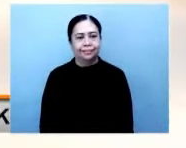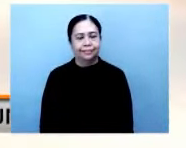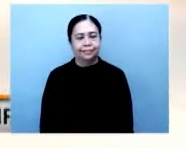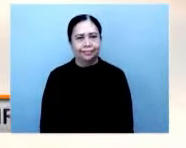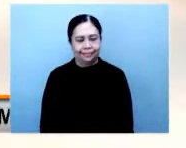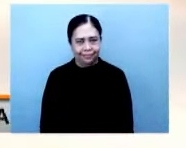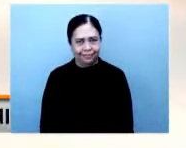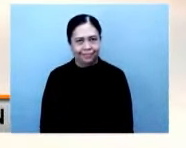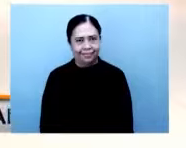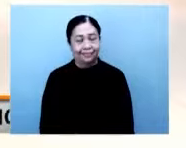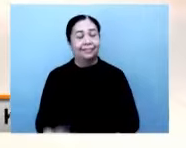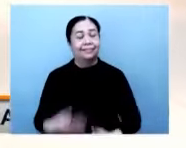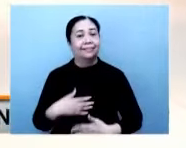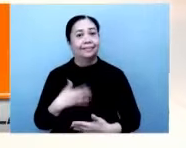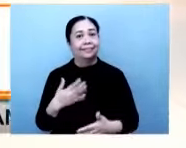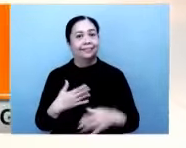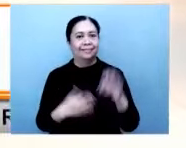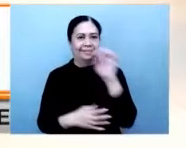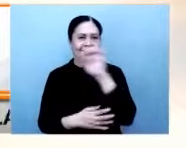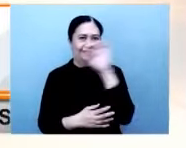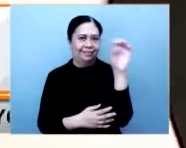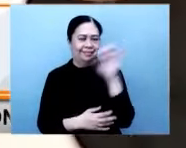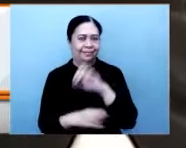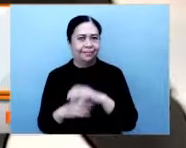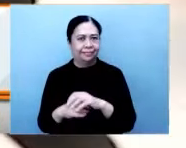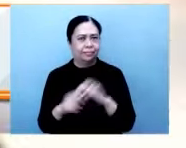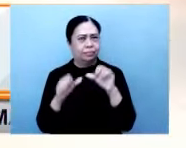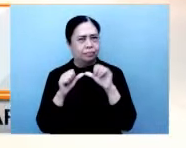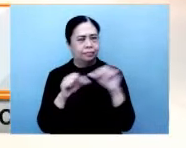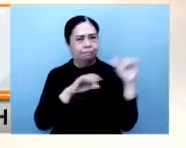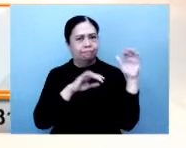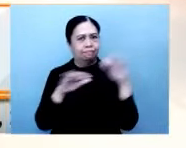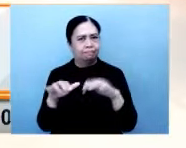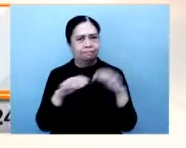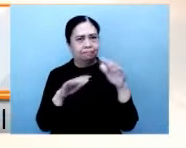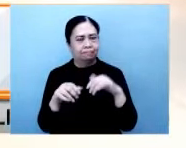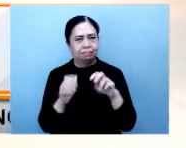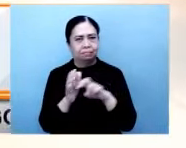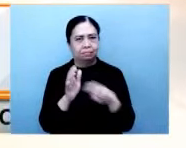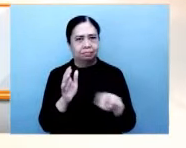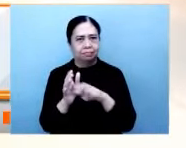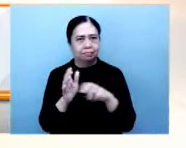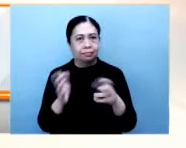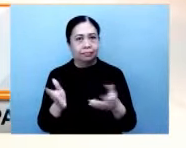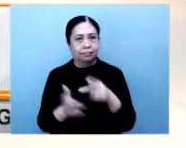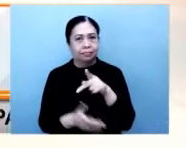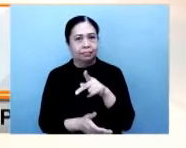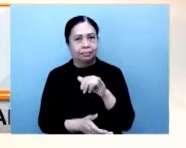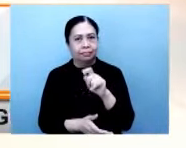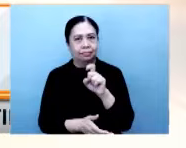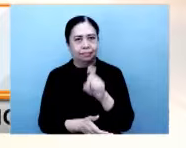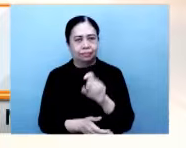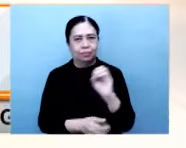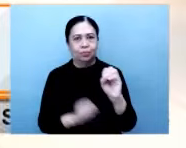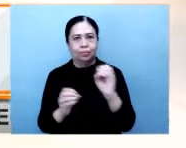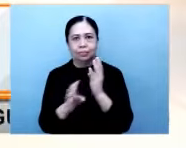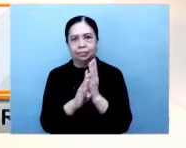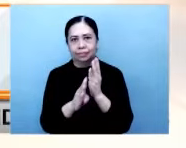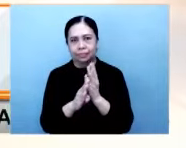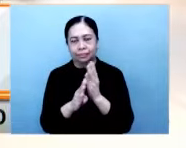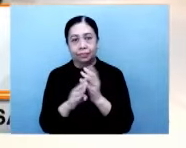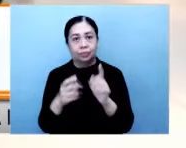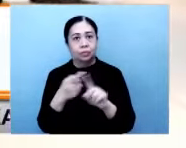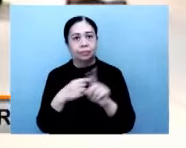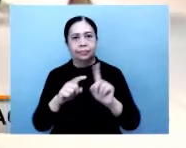Happy Easter, Jester! Wala nang patid ang pagbaba ng mga pasahero dito sa PITX mula sa kanya-kanyang bus mula sa iba't